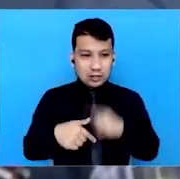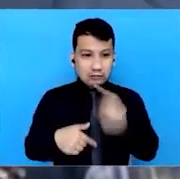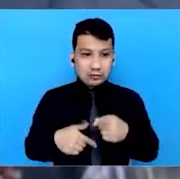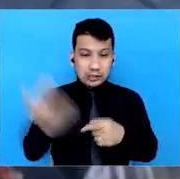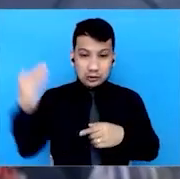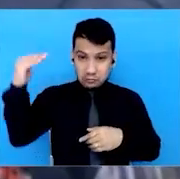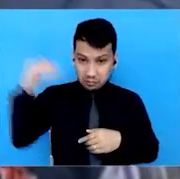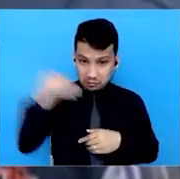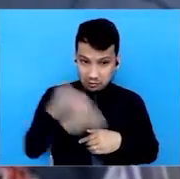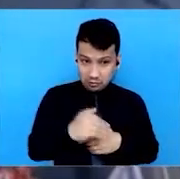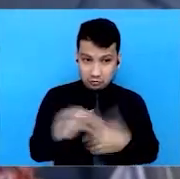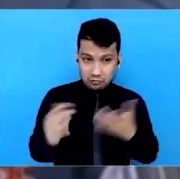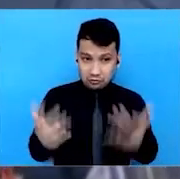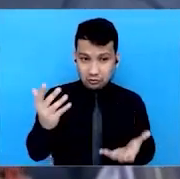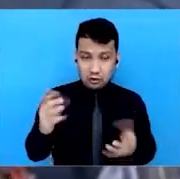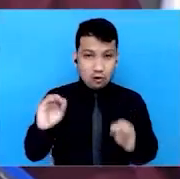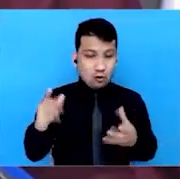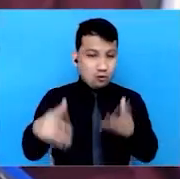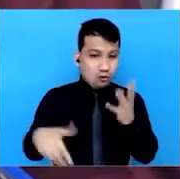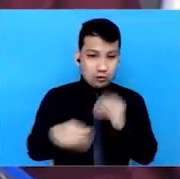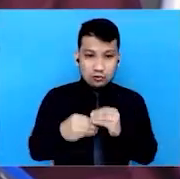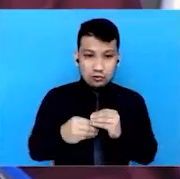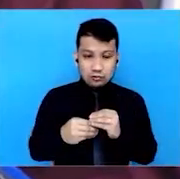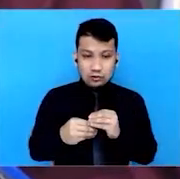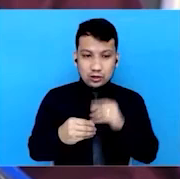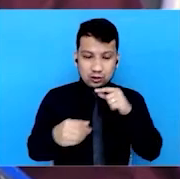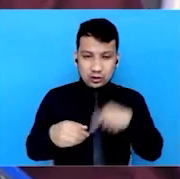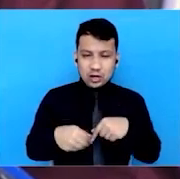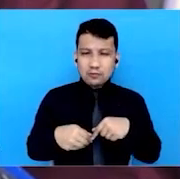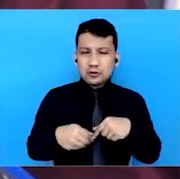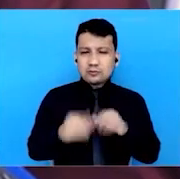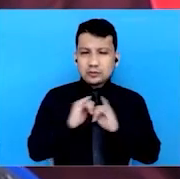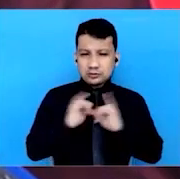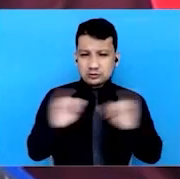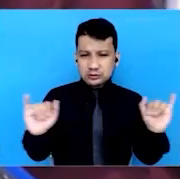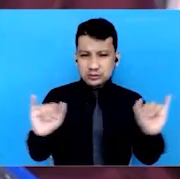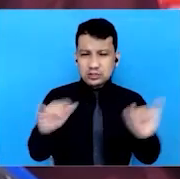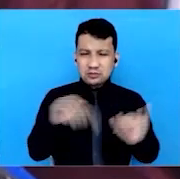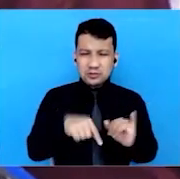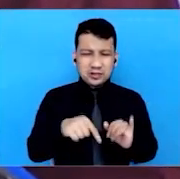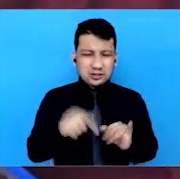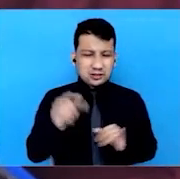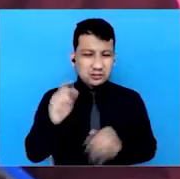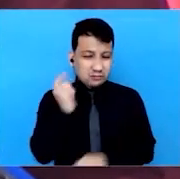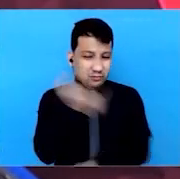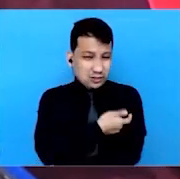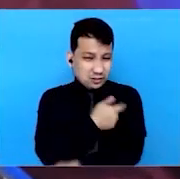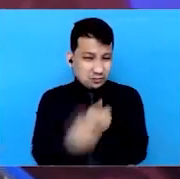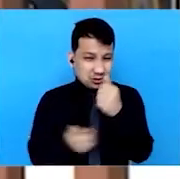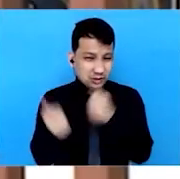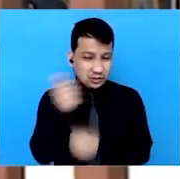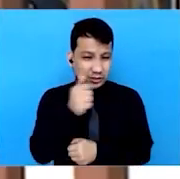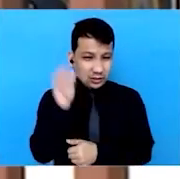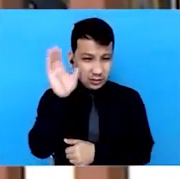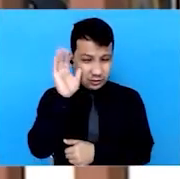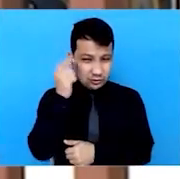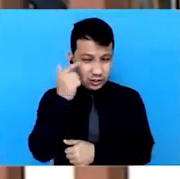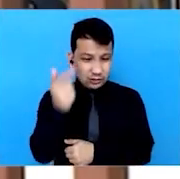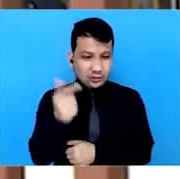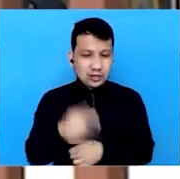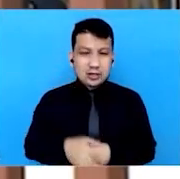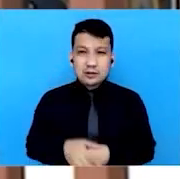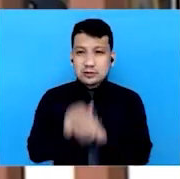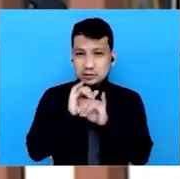So wala pa tayo sa baba. Ganito rin ang pananaw ni Vaccine Czar Secretary Carlito Galvez Jr. Base raw